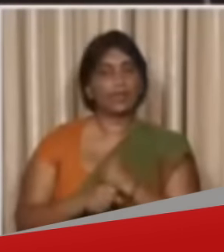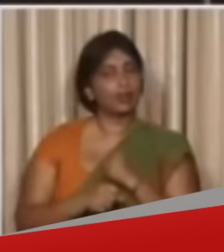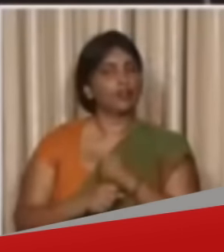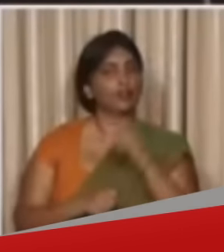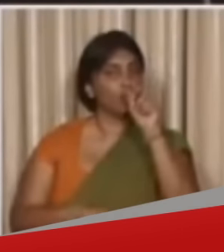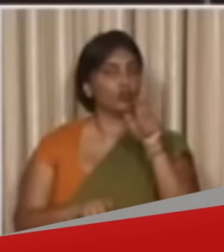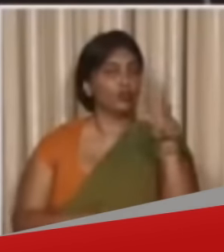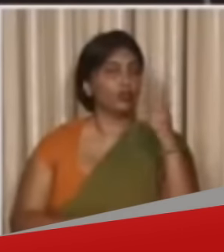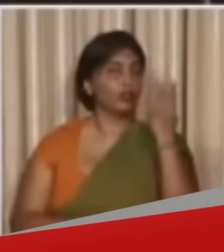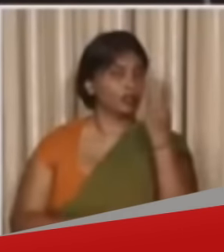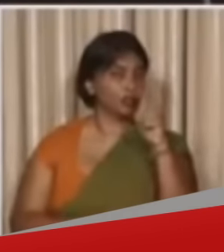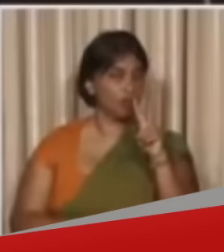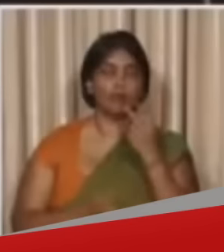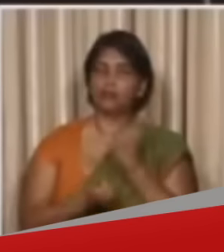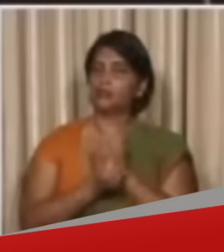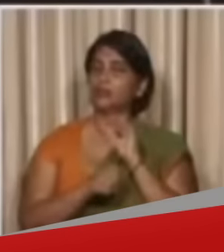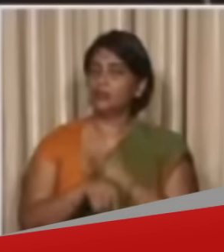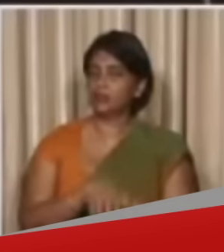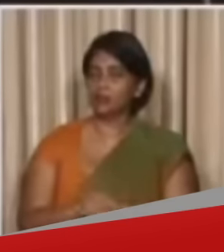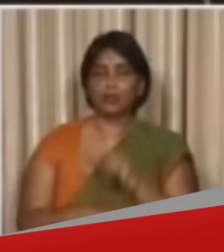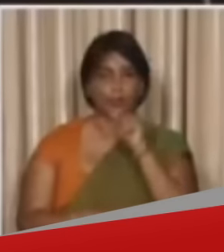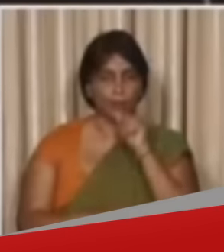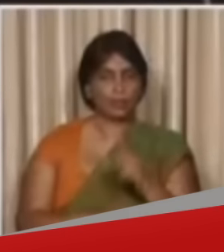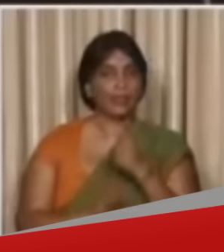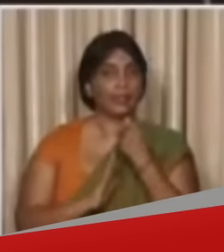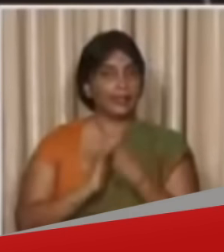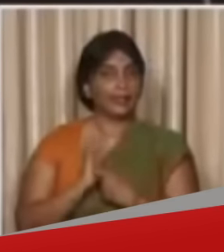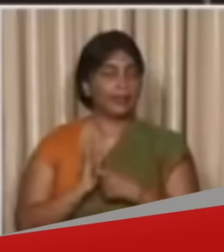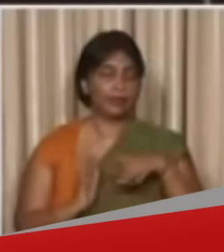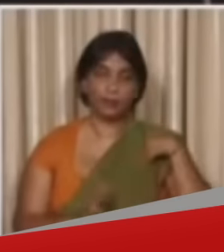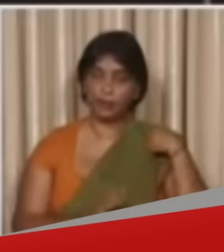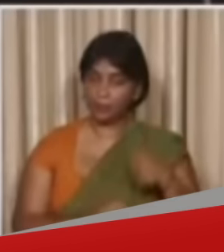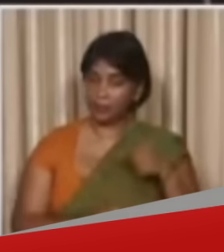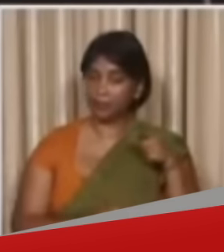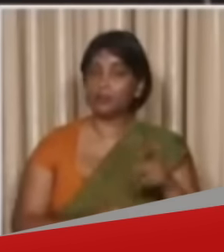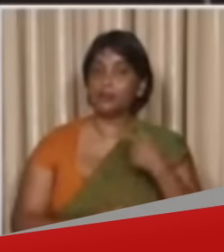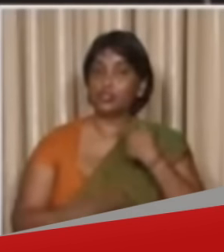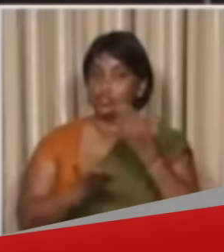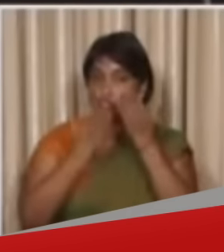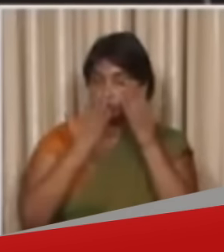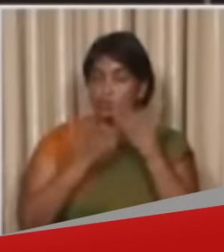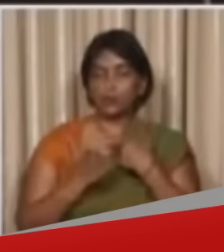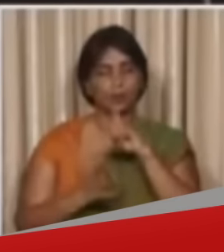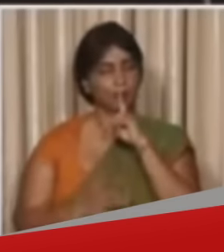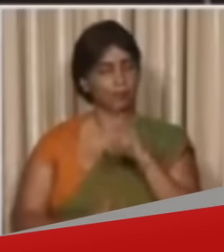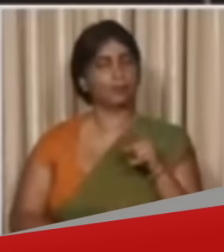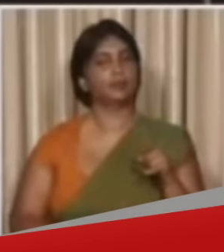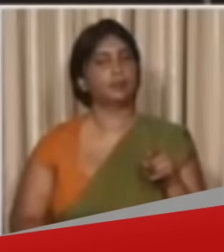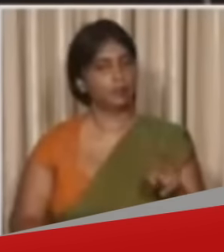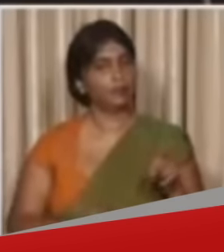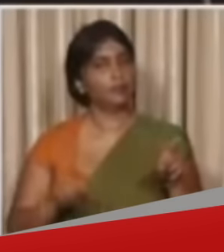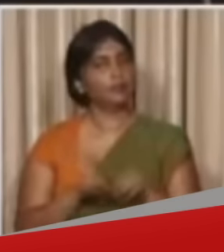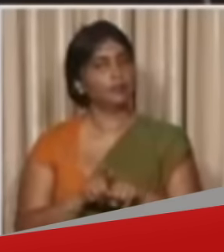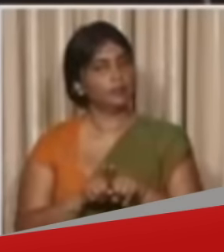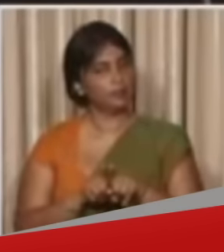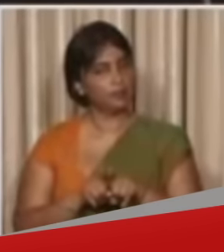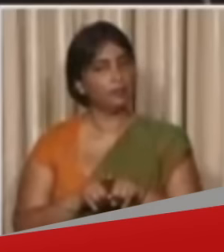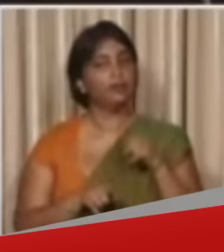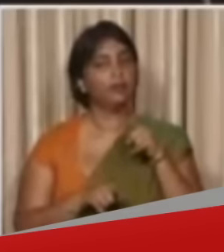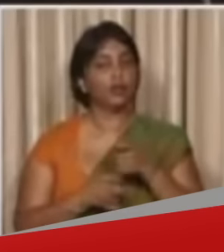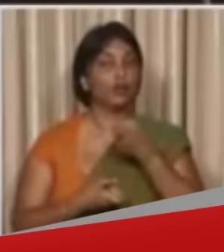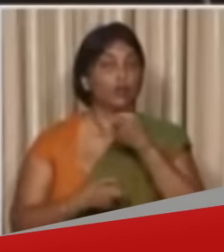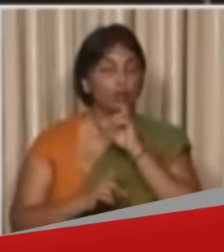12 දෙනෙක් අත්අඩංගුවට ගන්නවා. පොහොන් පැහැදිලිවම නීතිපතිවරයා සාක්ෂි තියෙනවා කියලා සඳහන් කරලා තියෙනවා. ඒ වගේම මේකට නඩුව